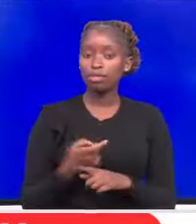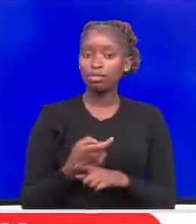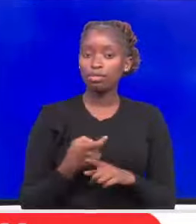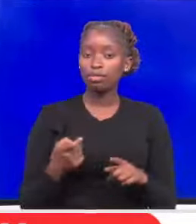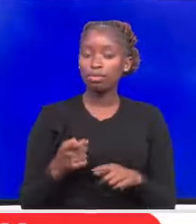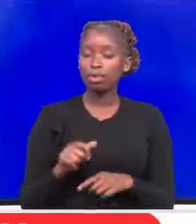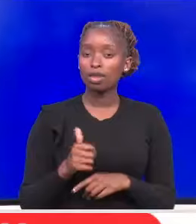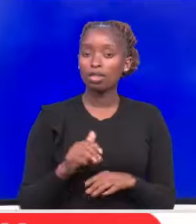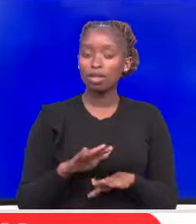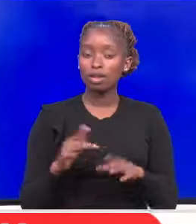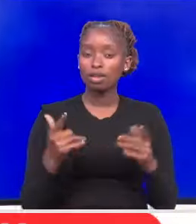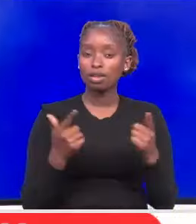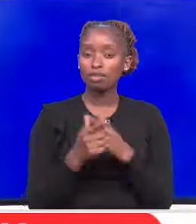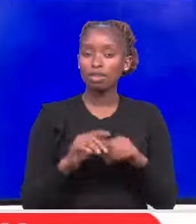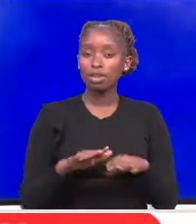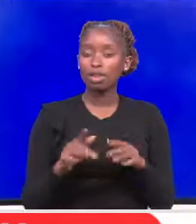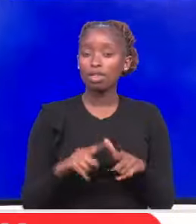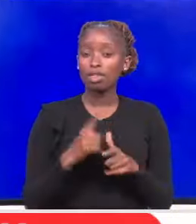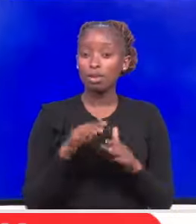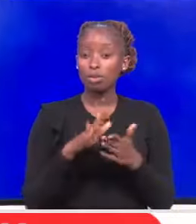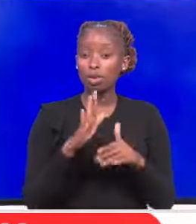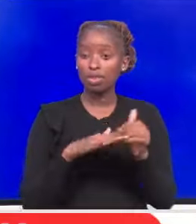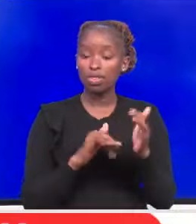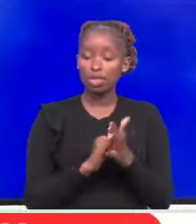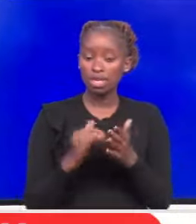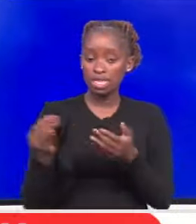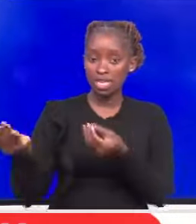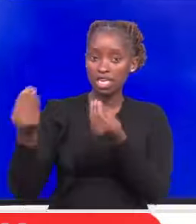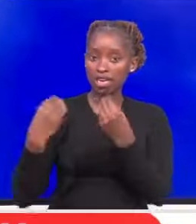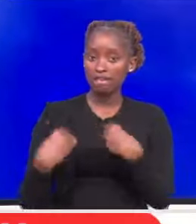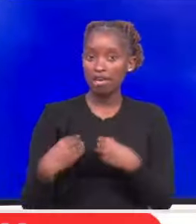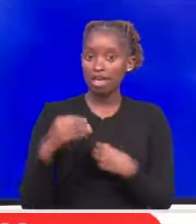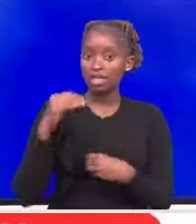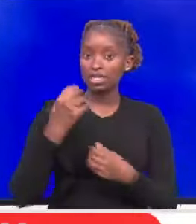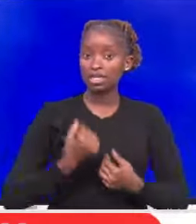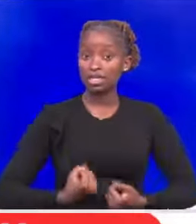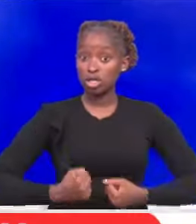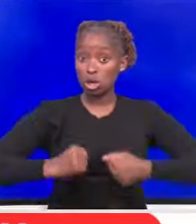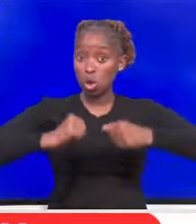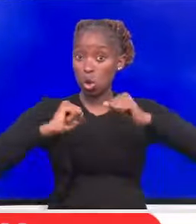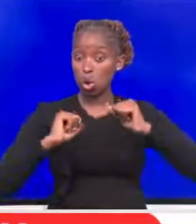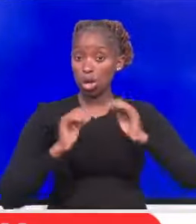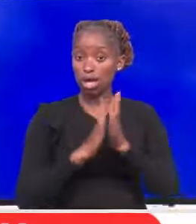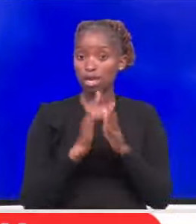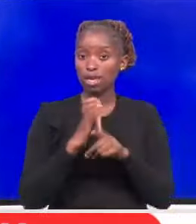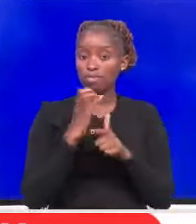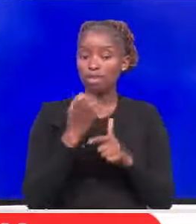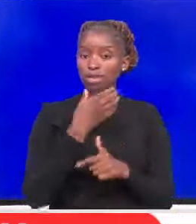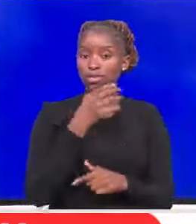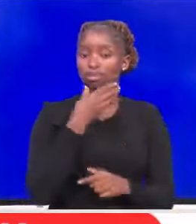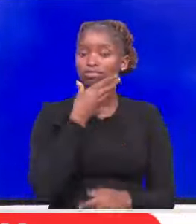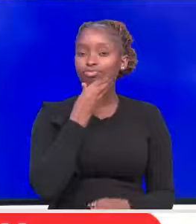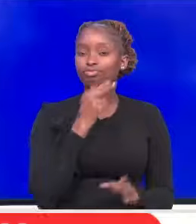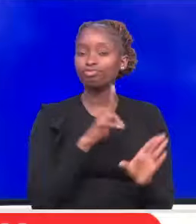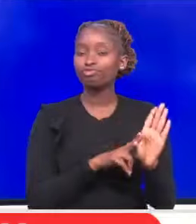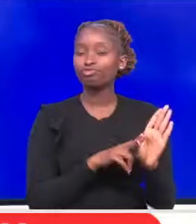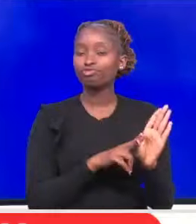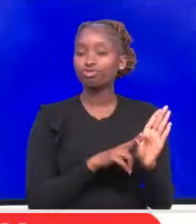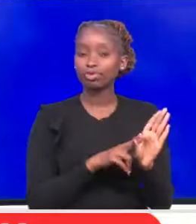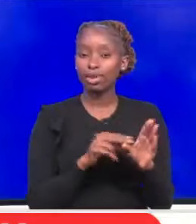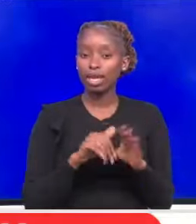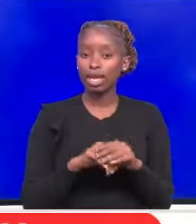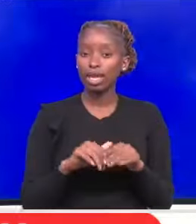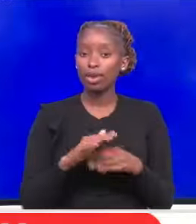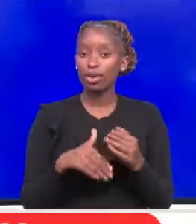region. Na zaidi ya hiyo ametupa CEOs, akatupa chairman wa parastatals, na